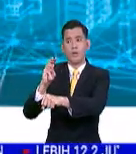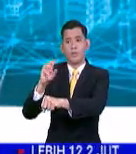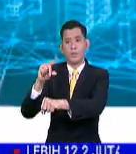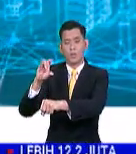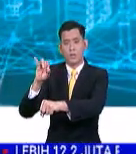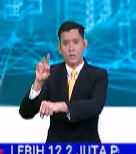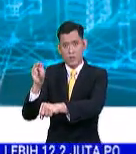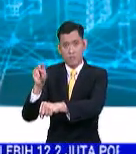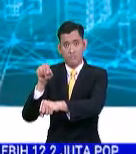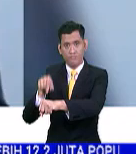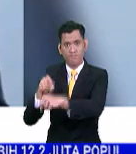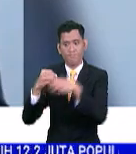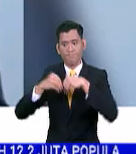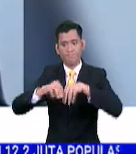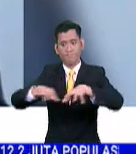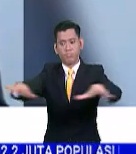Omicron.